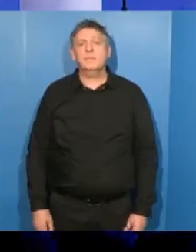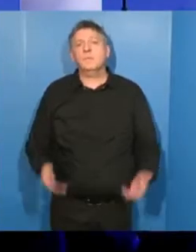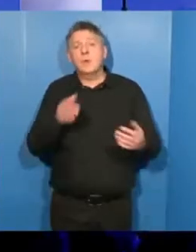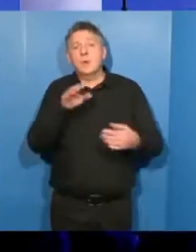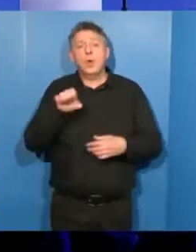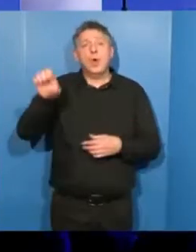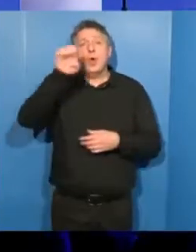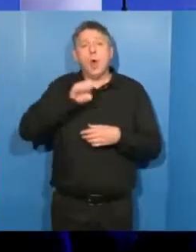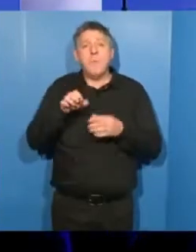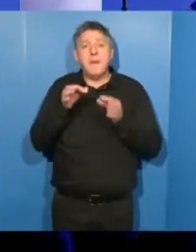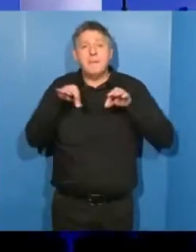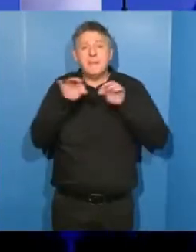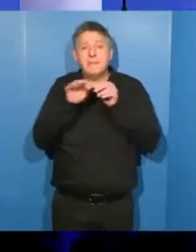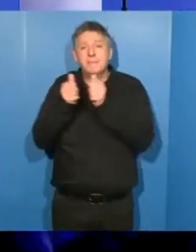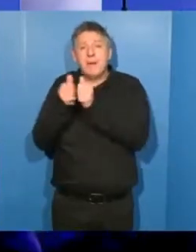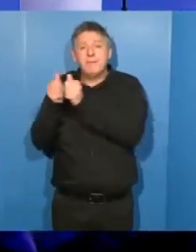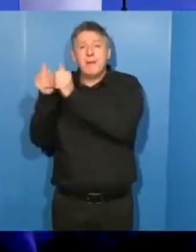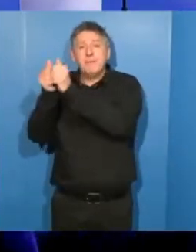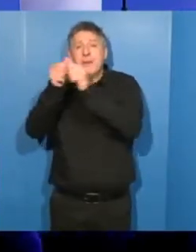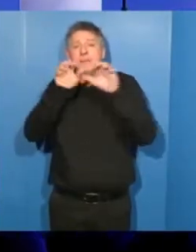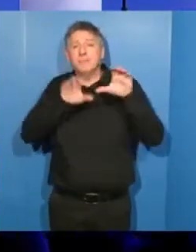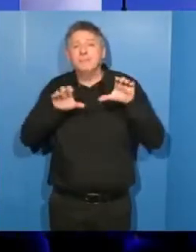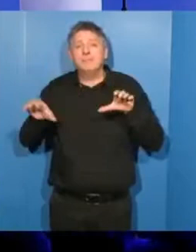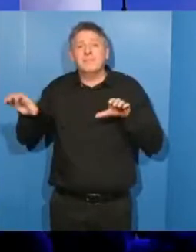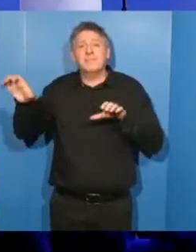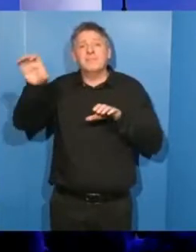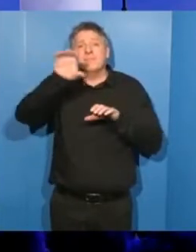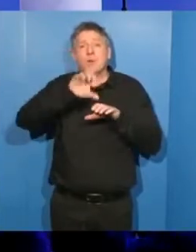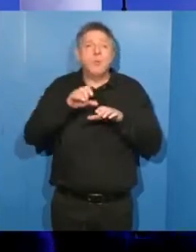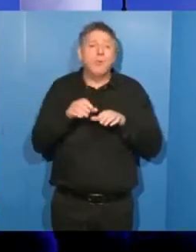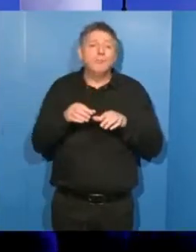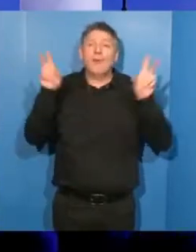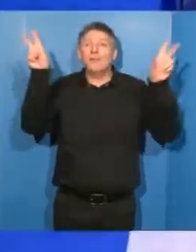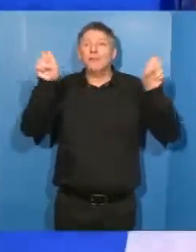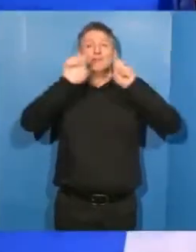L'Europe des nations, mes amis, ce n'est plus un slogan ou un vœu.